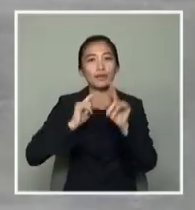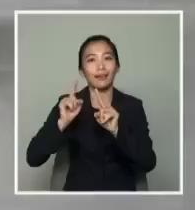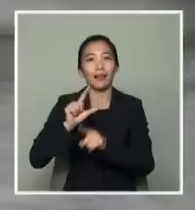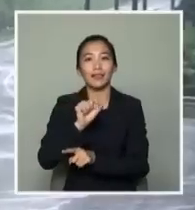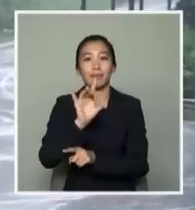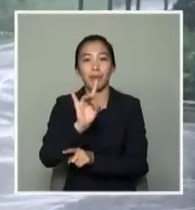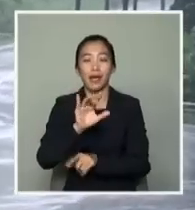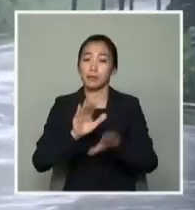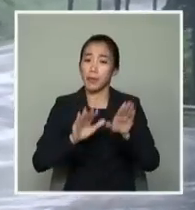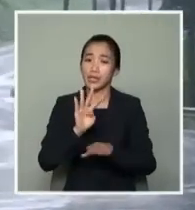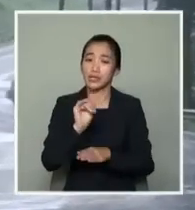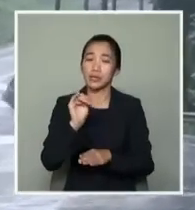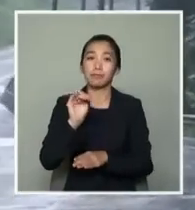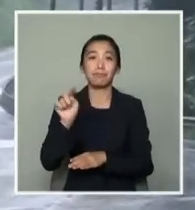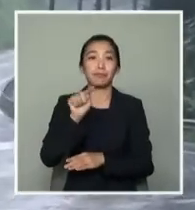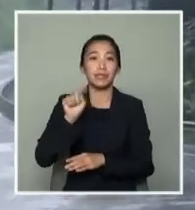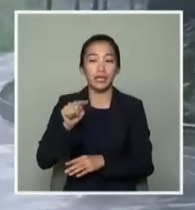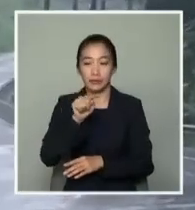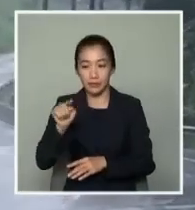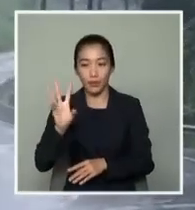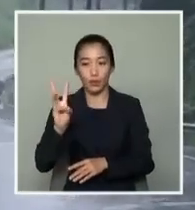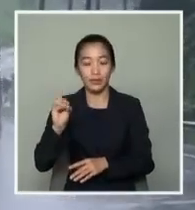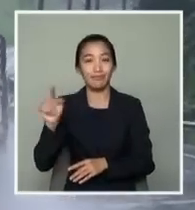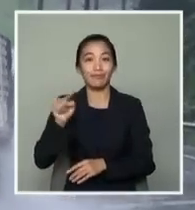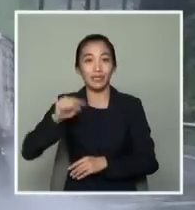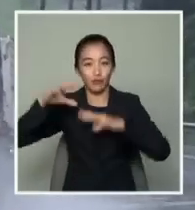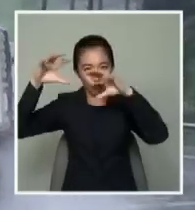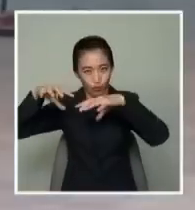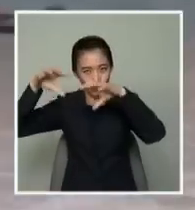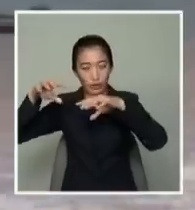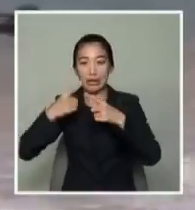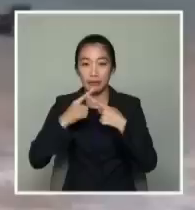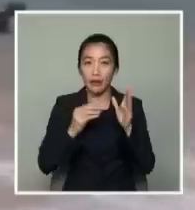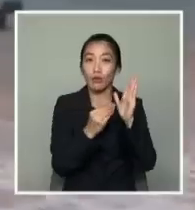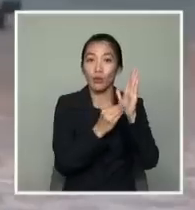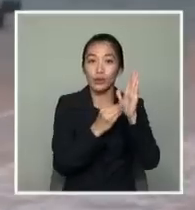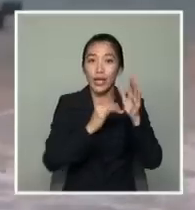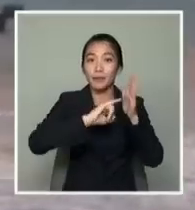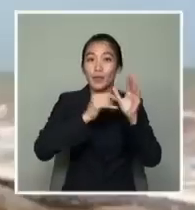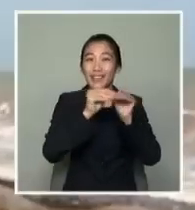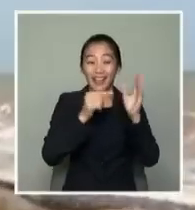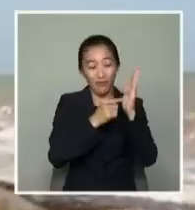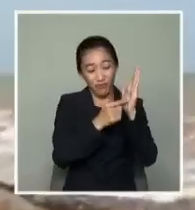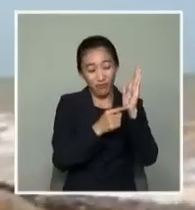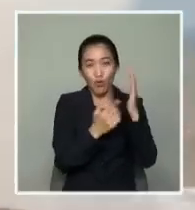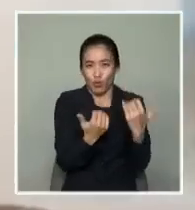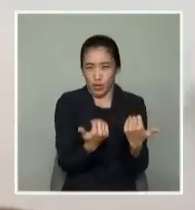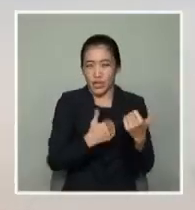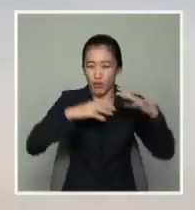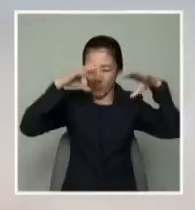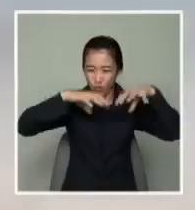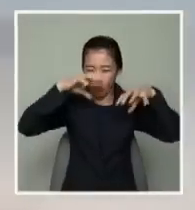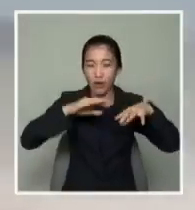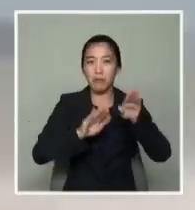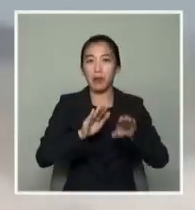นตกหนักบางพื้นที่ในภาคเหนือภาคตะวันออกเฉียงเหนือภาคตะวันออกและภาคใต้ซึ่งจะได้รับผลกระทบ28จังหวัดโด